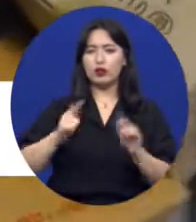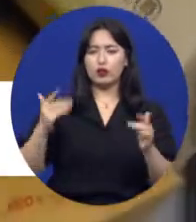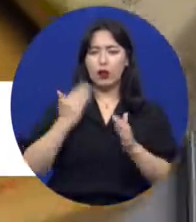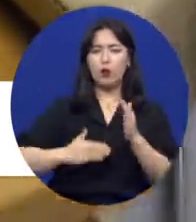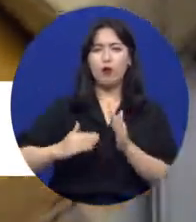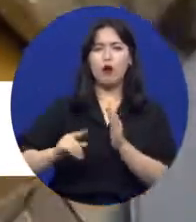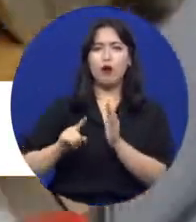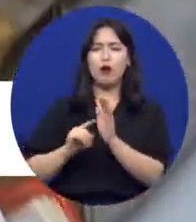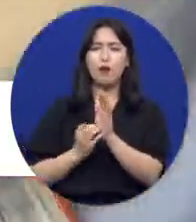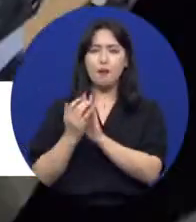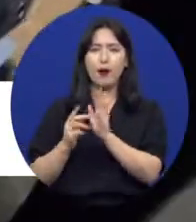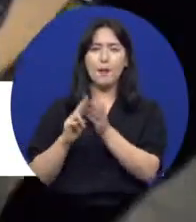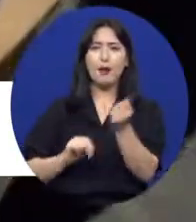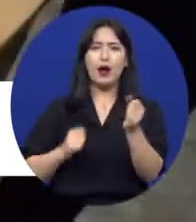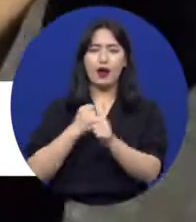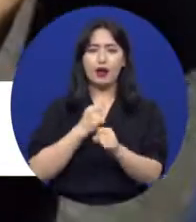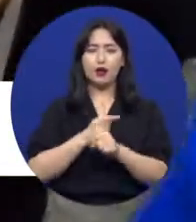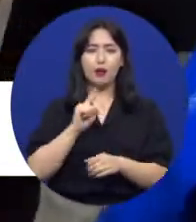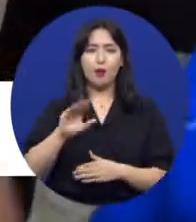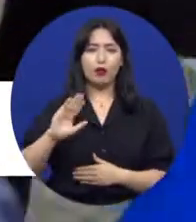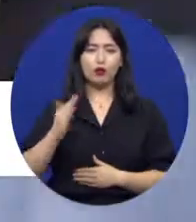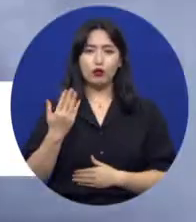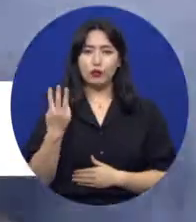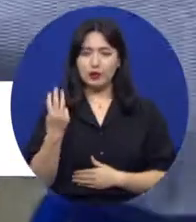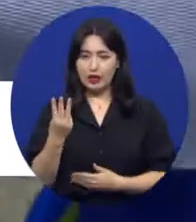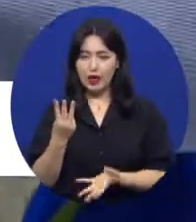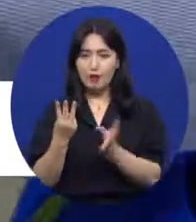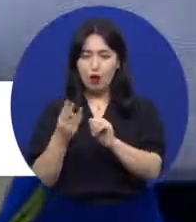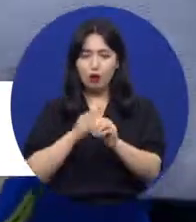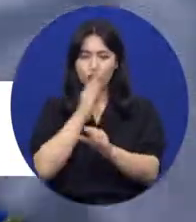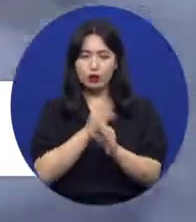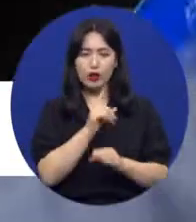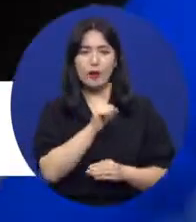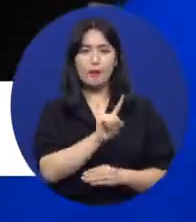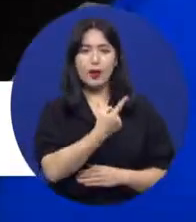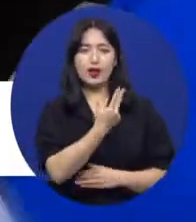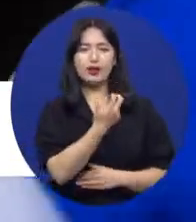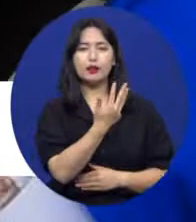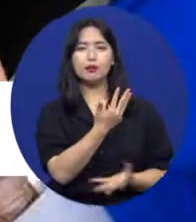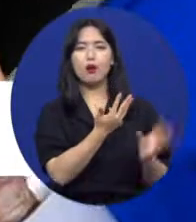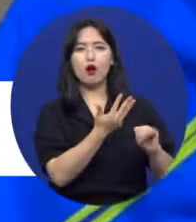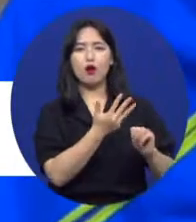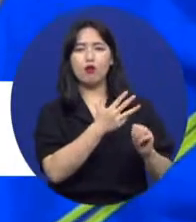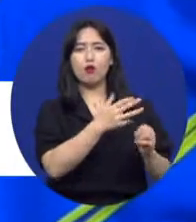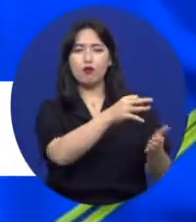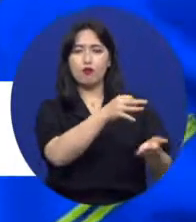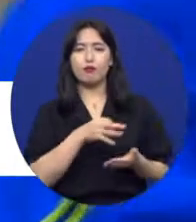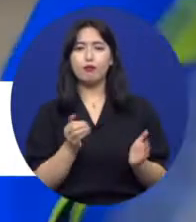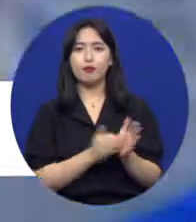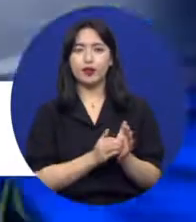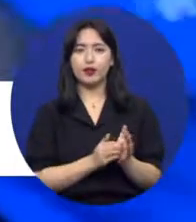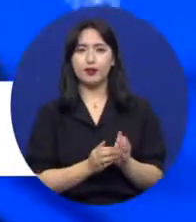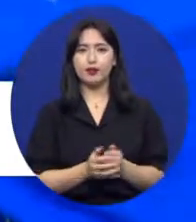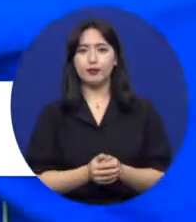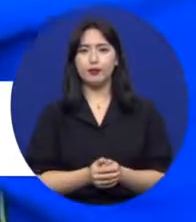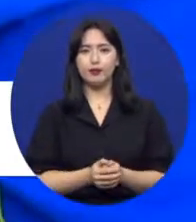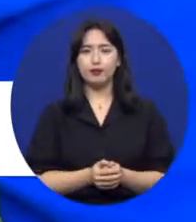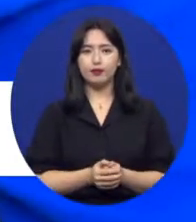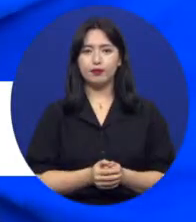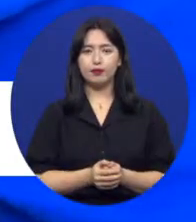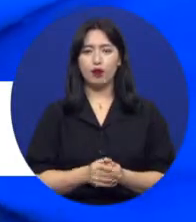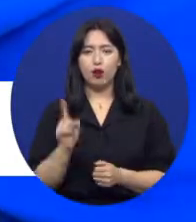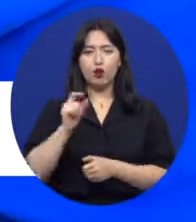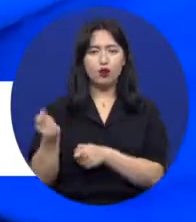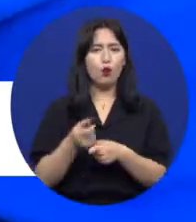처분 에 체납액 193 억 원 가운데 178 5억원에 거둬 들였다 고 밝혔습니다 모